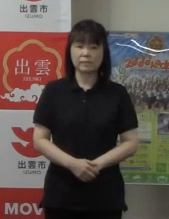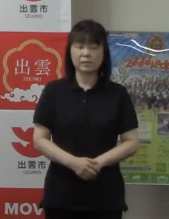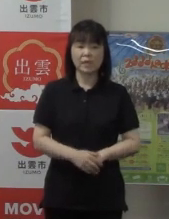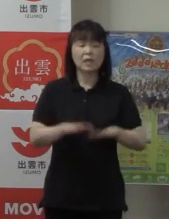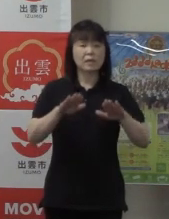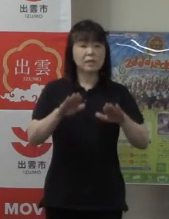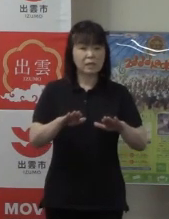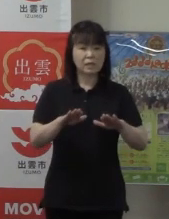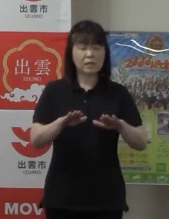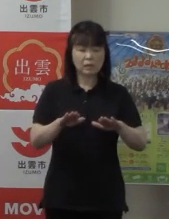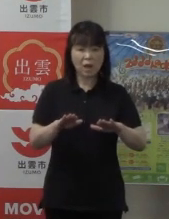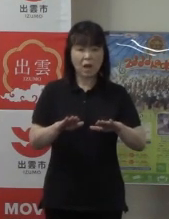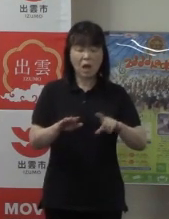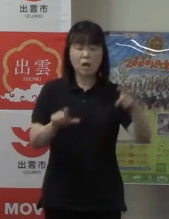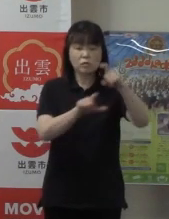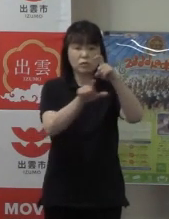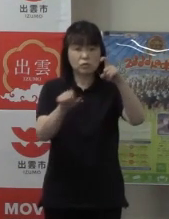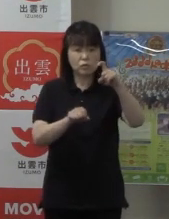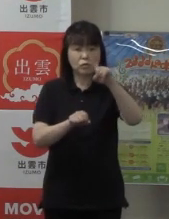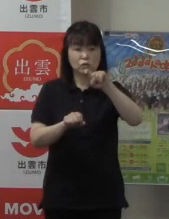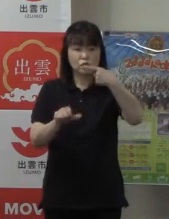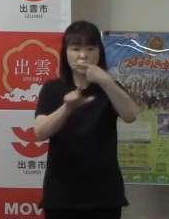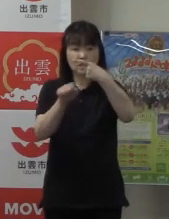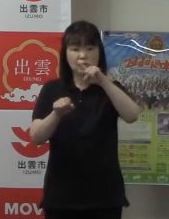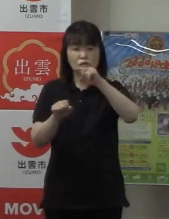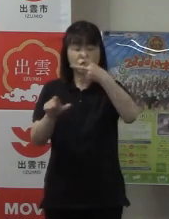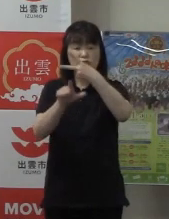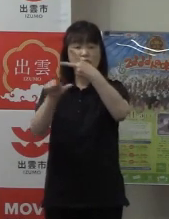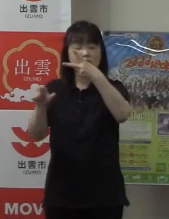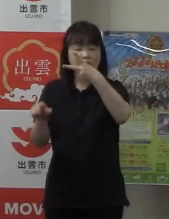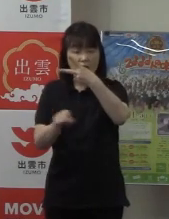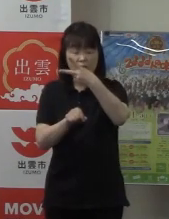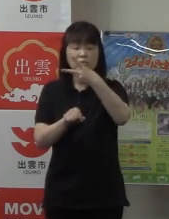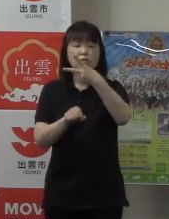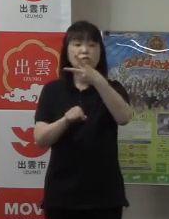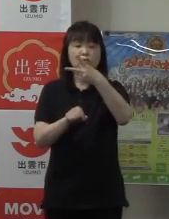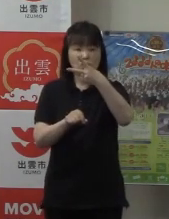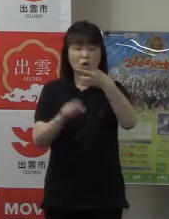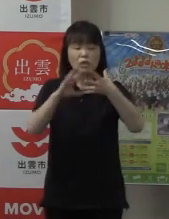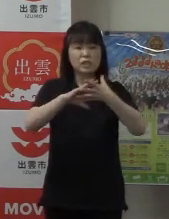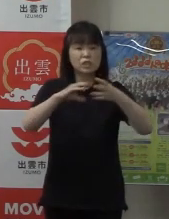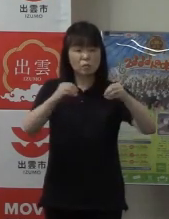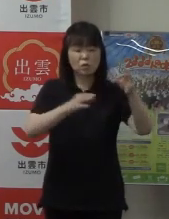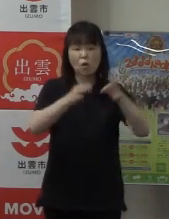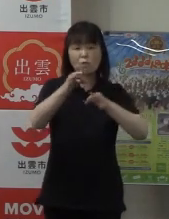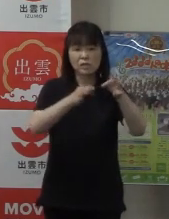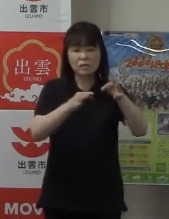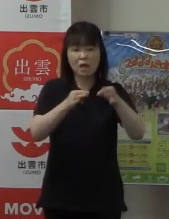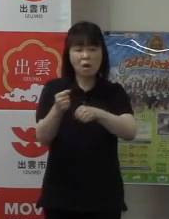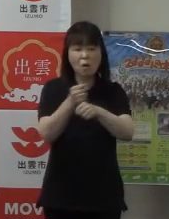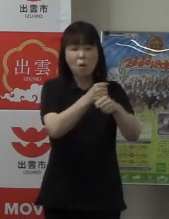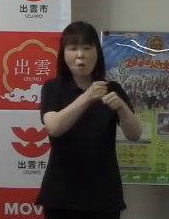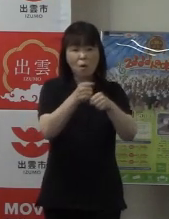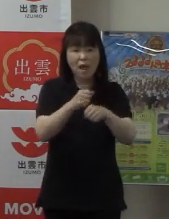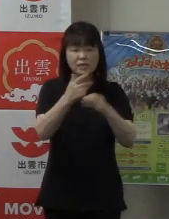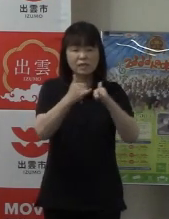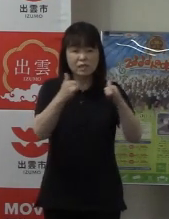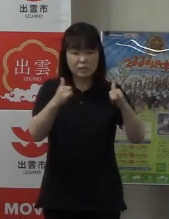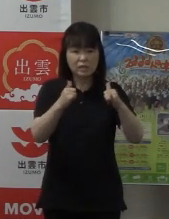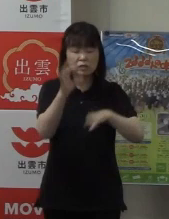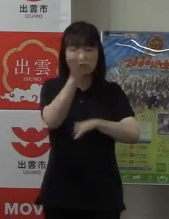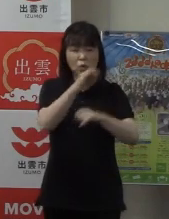10、11、12月と出雲のお店応援市民商品券を発行してですね、